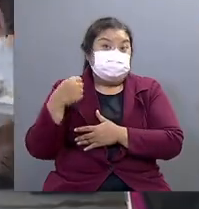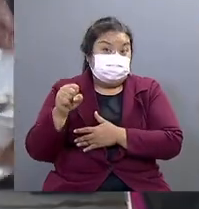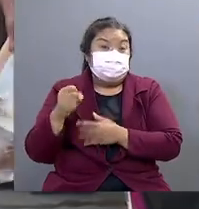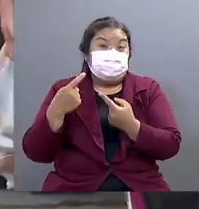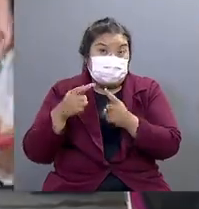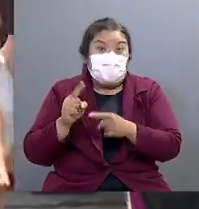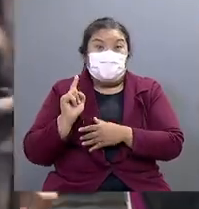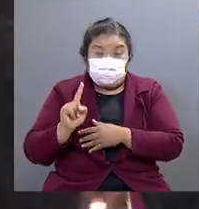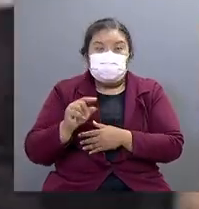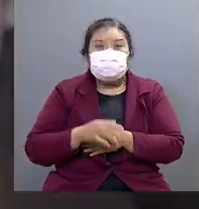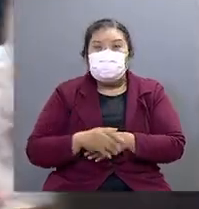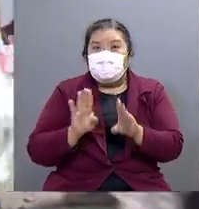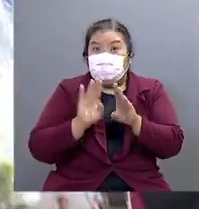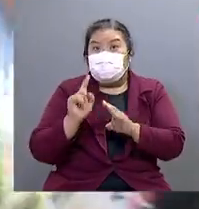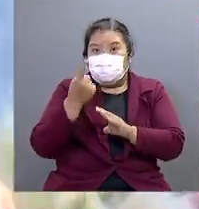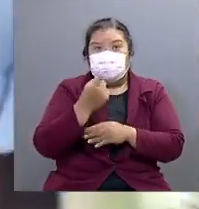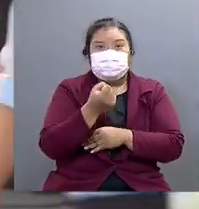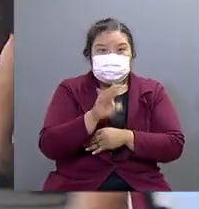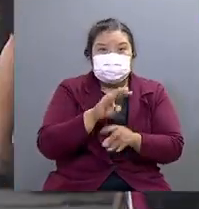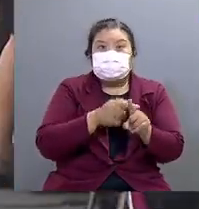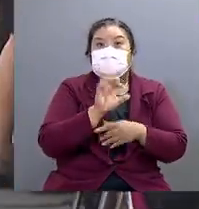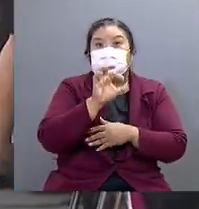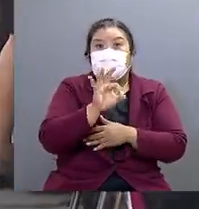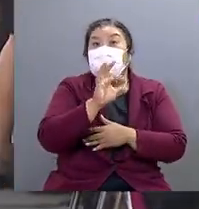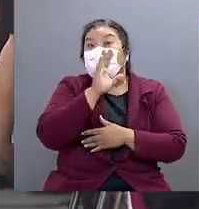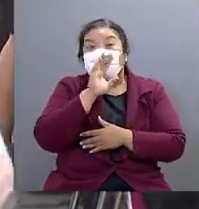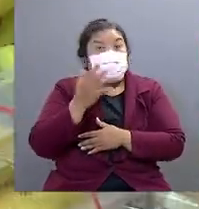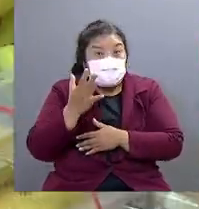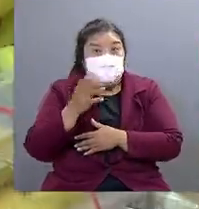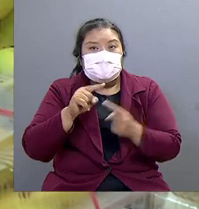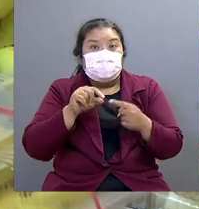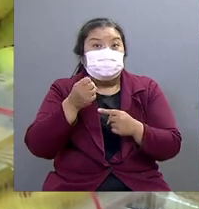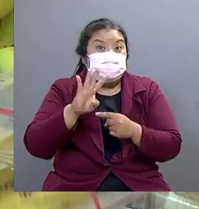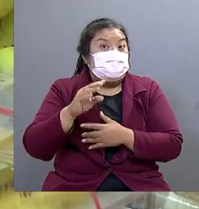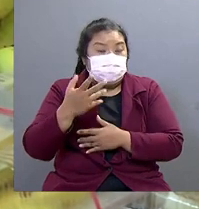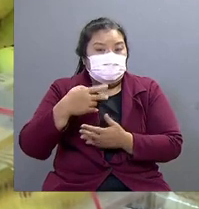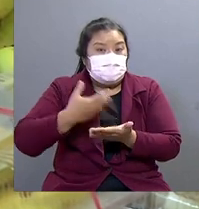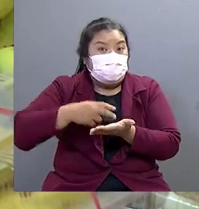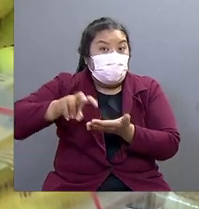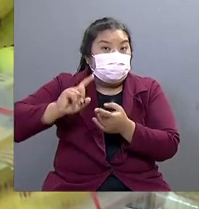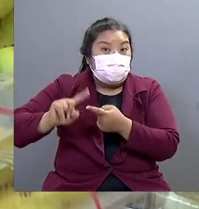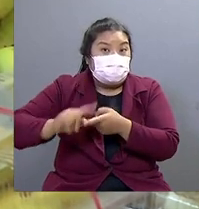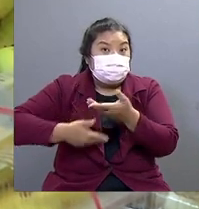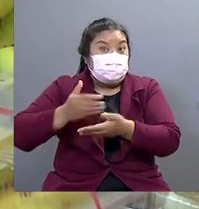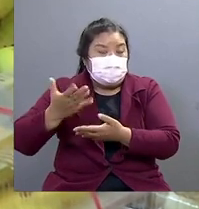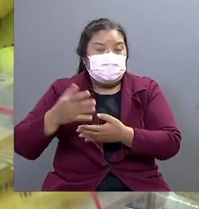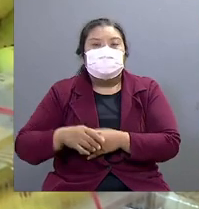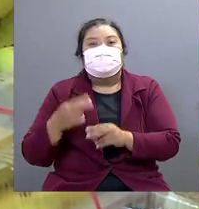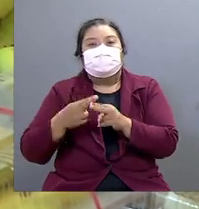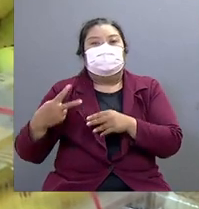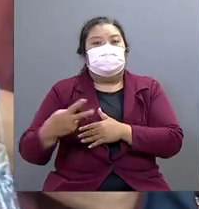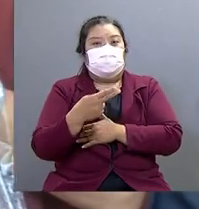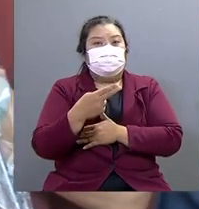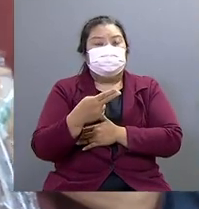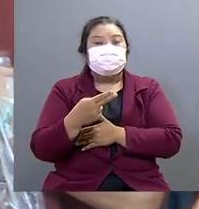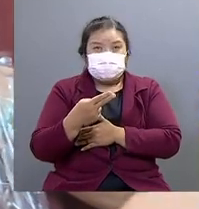ในวันที่14กันยายนไม่อย่างนั้นก็จะถูกตัดสิทธิ์นะคะนายพัชรพจน์นันทรามาศผู้ช่วยกรรมการผู้จัดการ